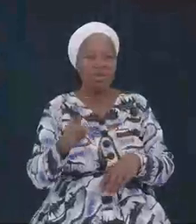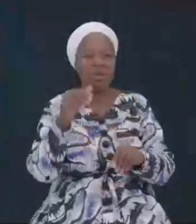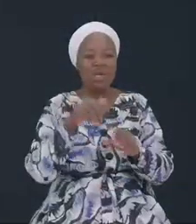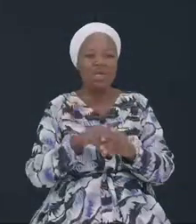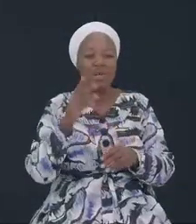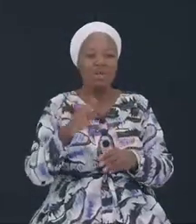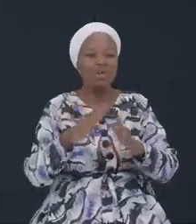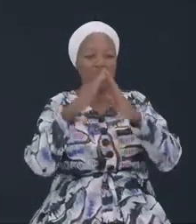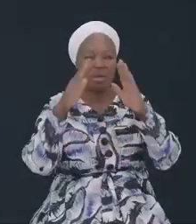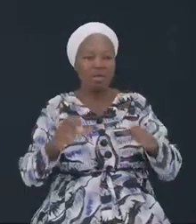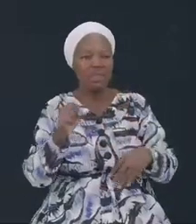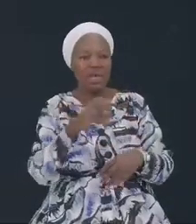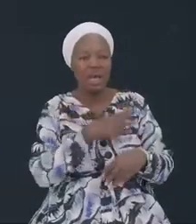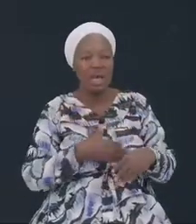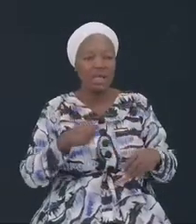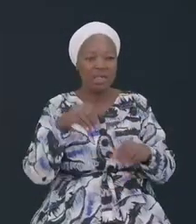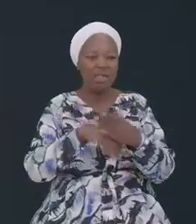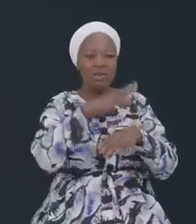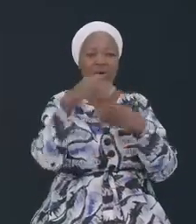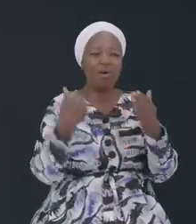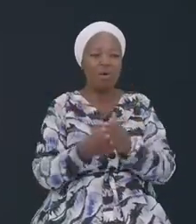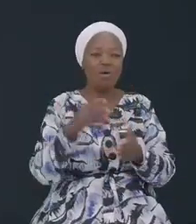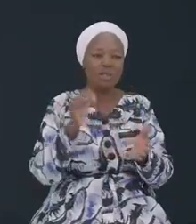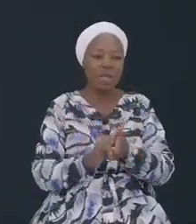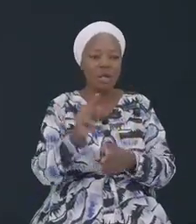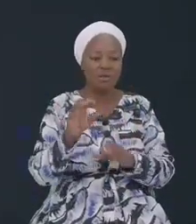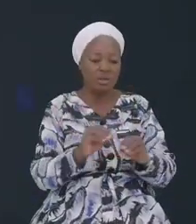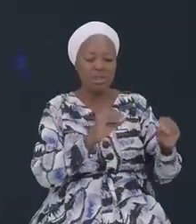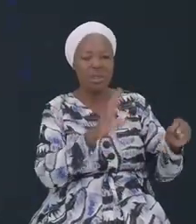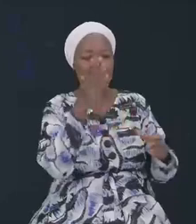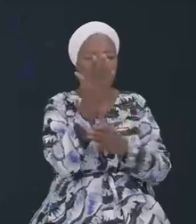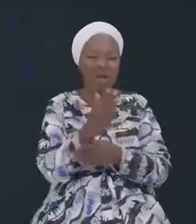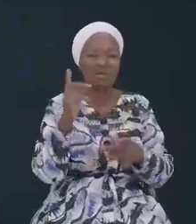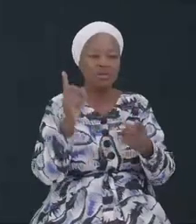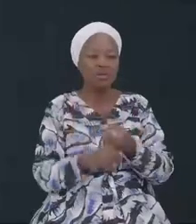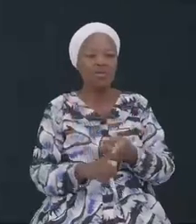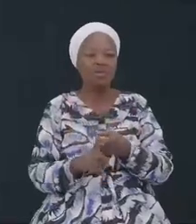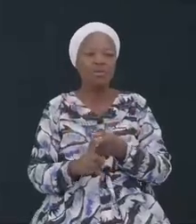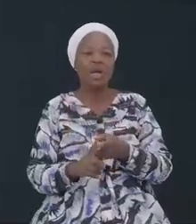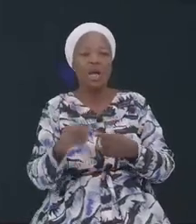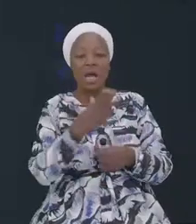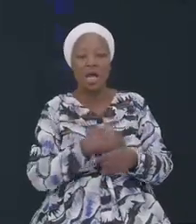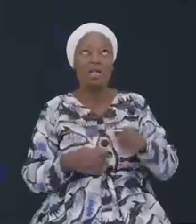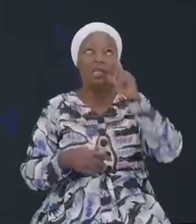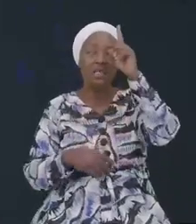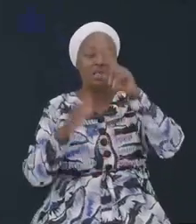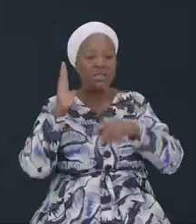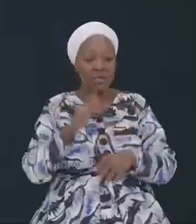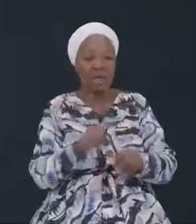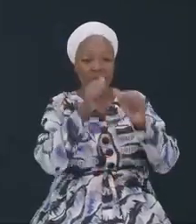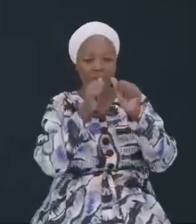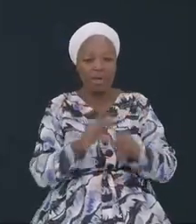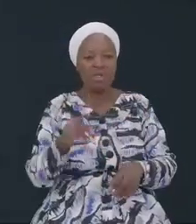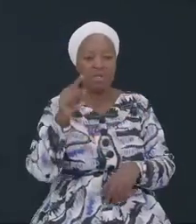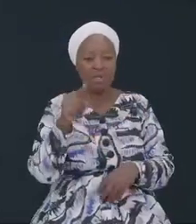tes greniers et dans toutes tes entreprises. Il te bénira dans le pays